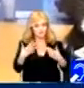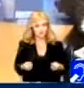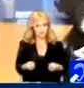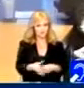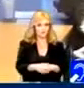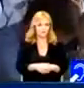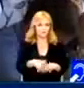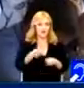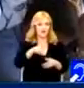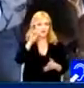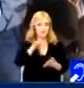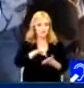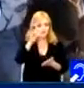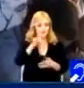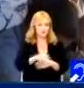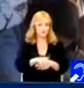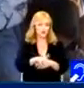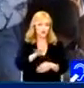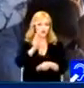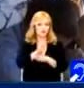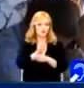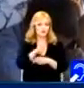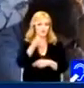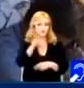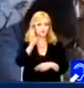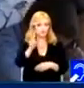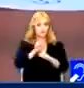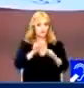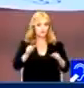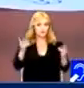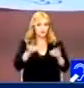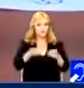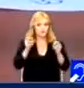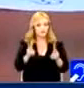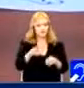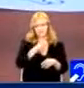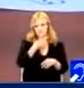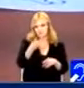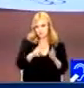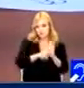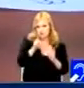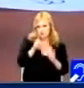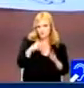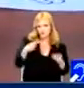Centrul de educație inclusivă din Florești este frecventat de 22 de copii cu nevoi speciale. La prima vedere, instituția nu diferă cu nimic de celelalte